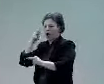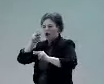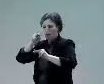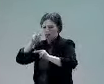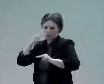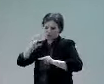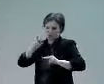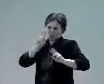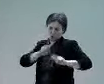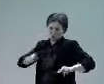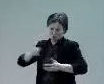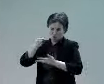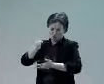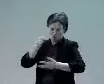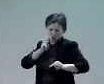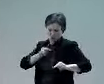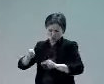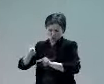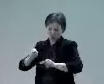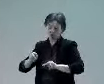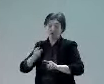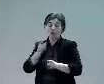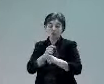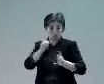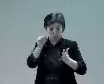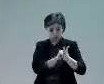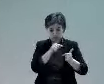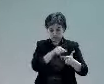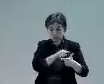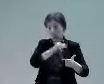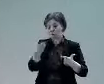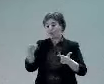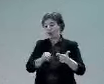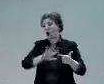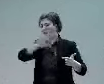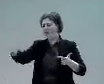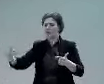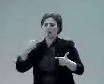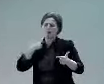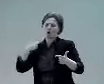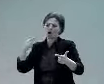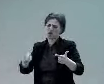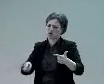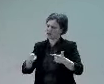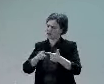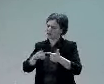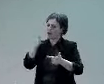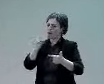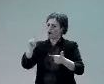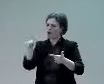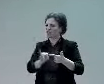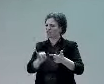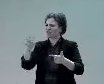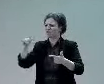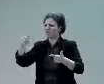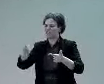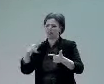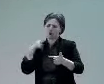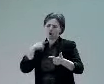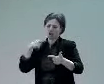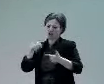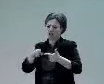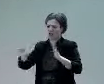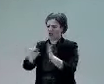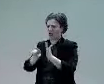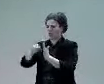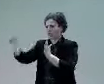E poi abbattiamo, smantelliamo quella porcata che è la legge criminogena Bossi-Fini, inserendo